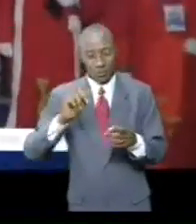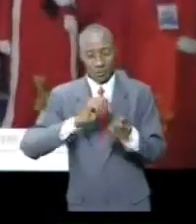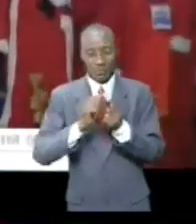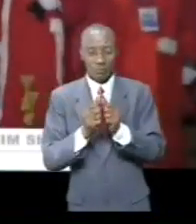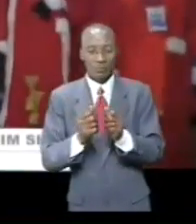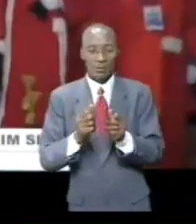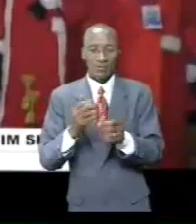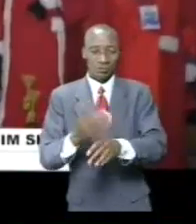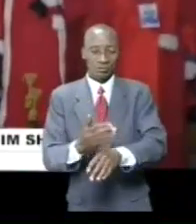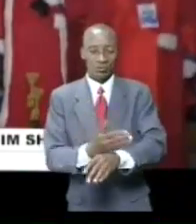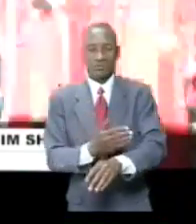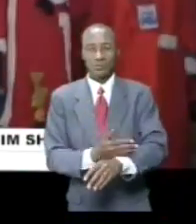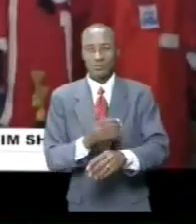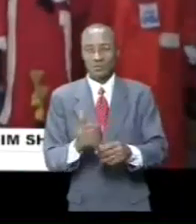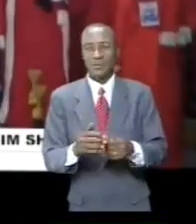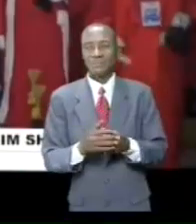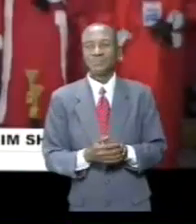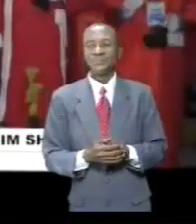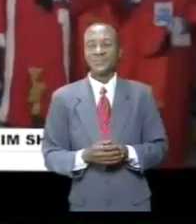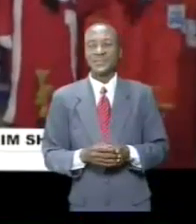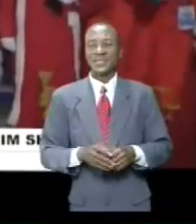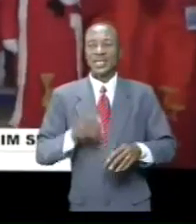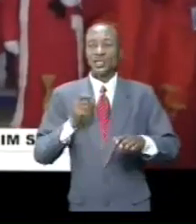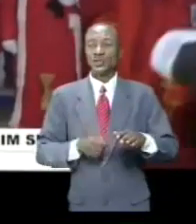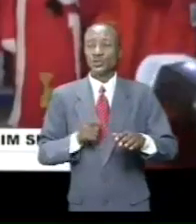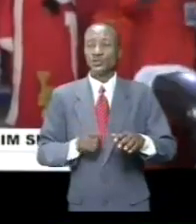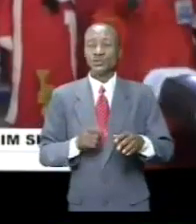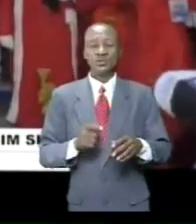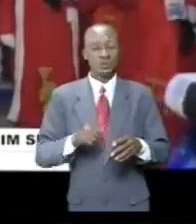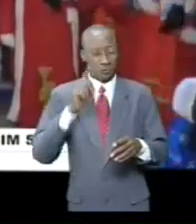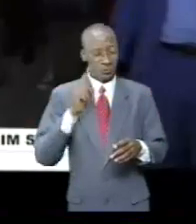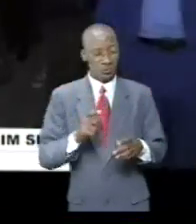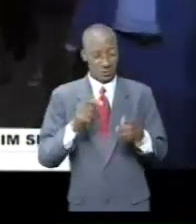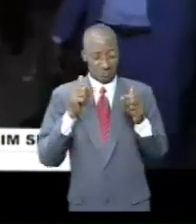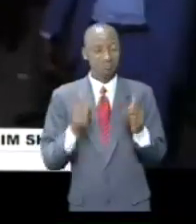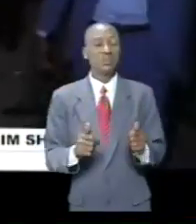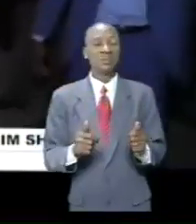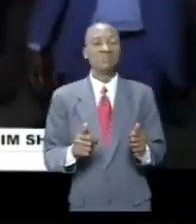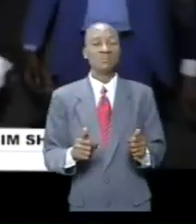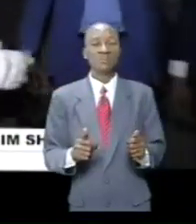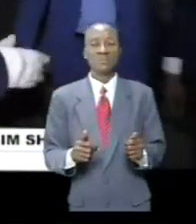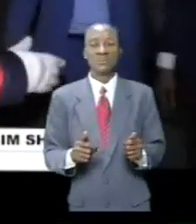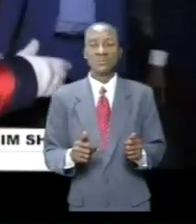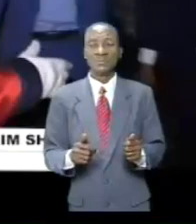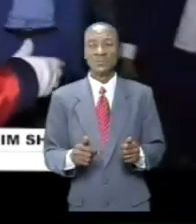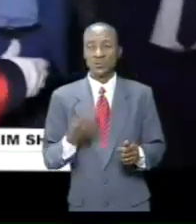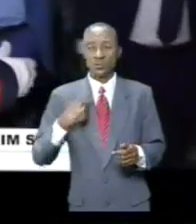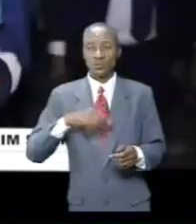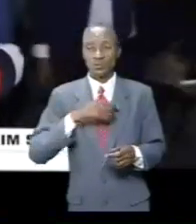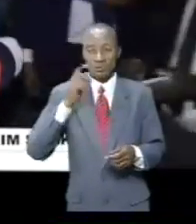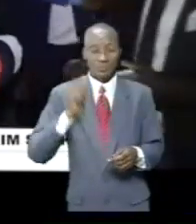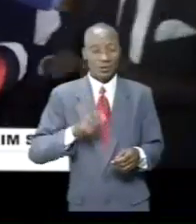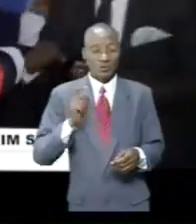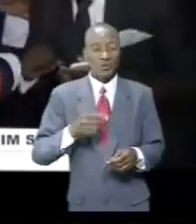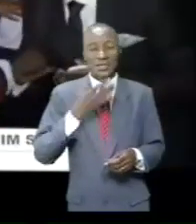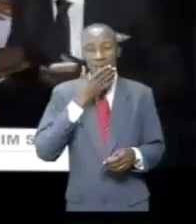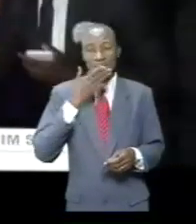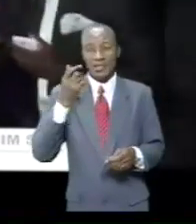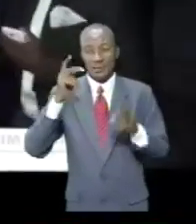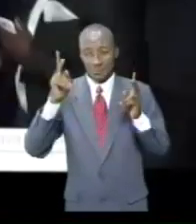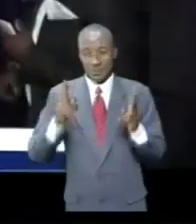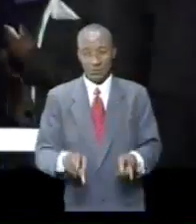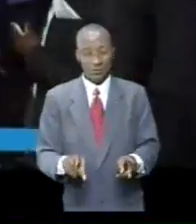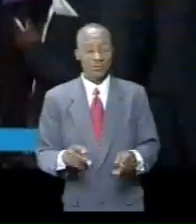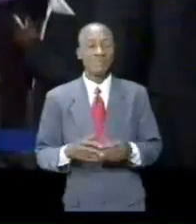domaine foncièrement pieux, où l'intégrité reste le maître mot, a besoin des meilleurs de notre société à la tête